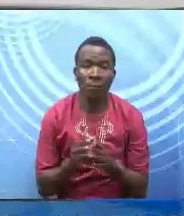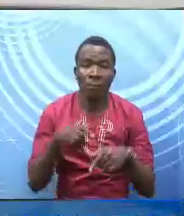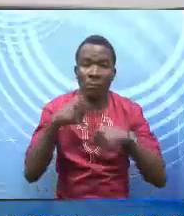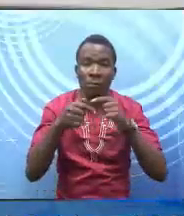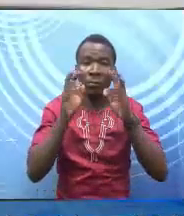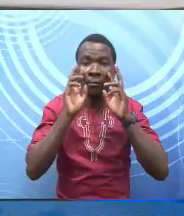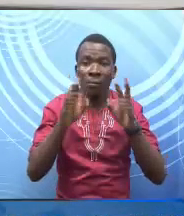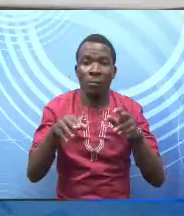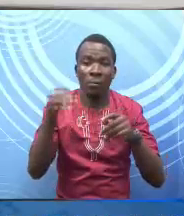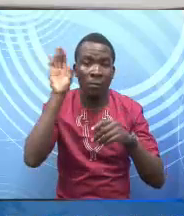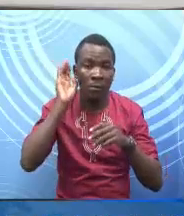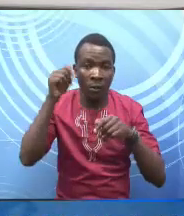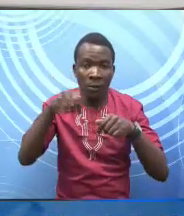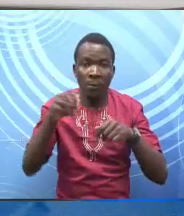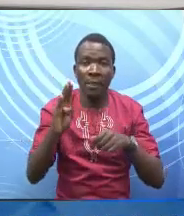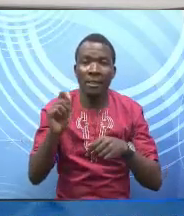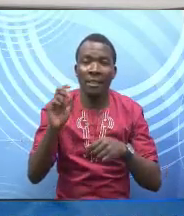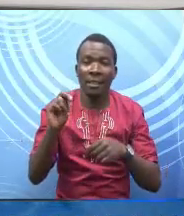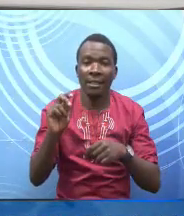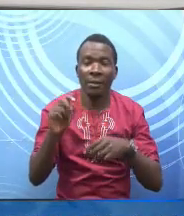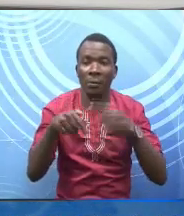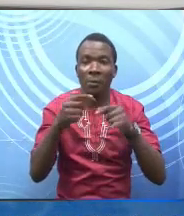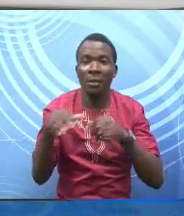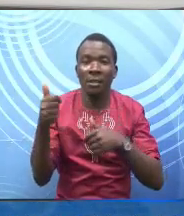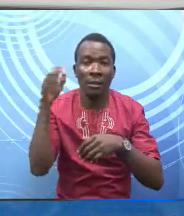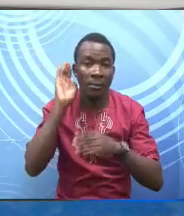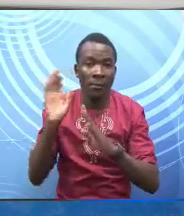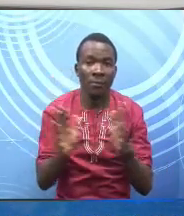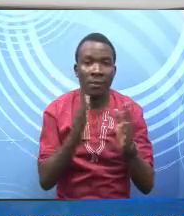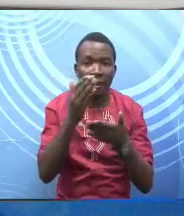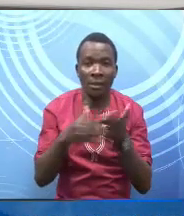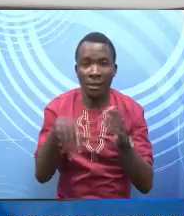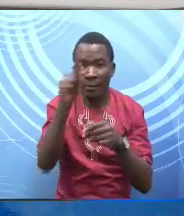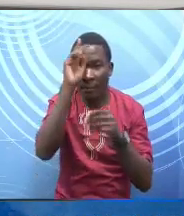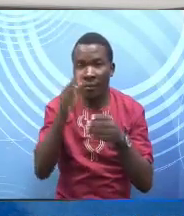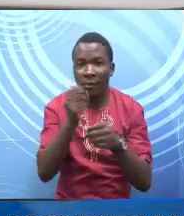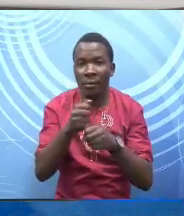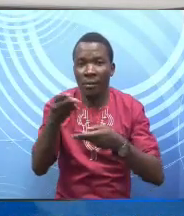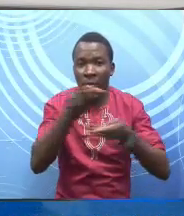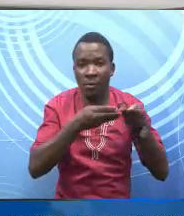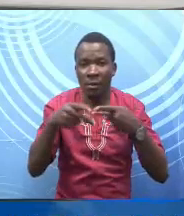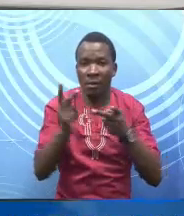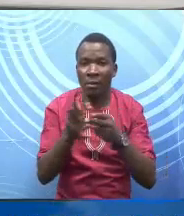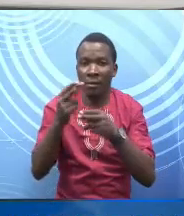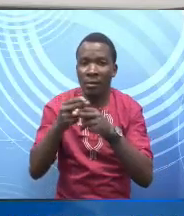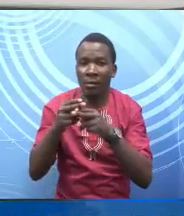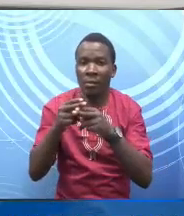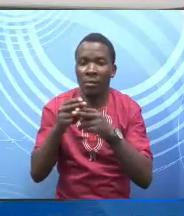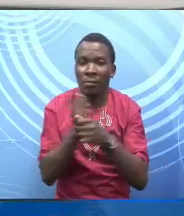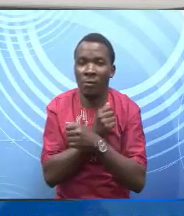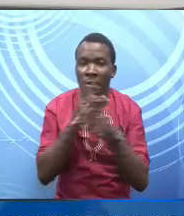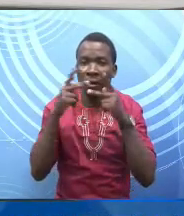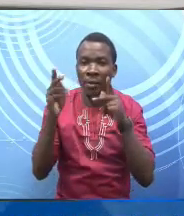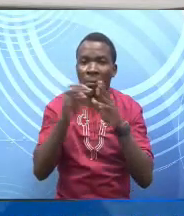Mukomeje gukurikira amakuru hano kuri BTN. Dukomeje n'andi makuru twabateguriye. Bamwe mu baturage bakorera ubucuruzi bwabo ahazwi nko mu Nkundamahoro mu